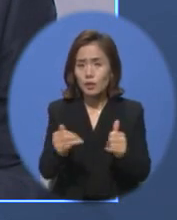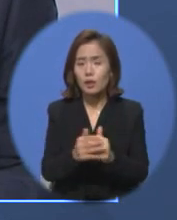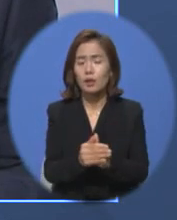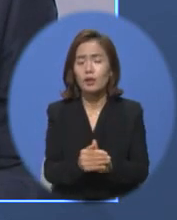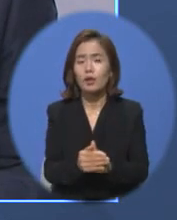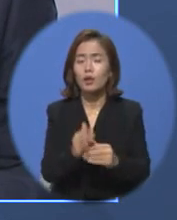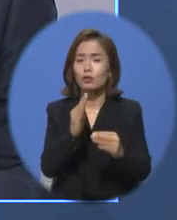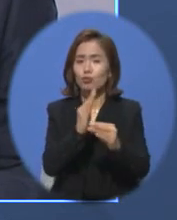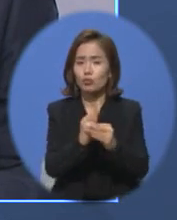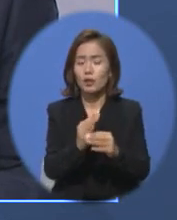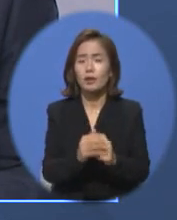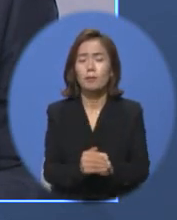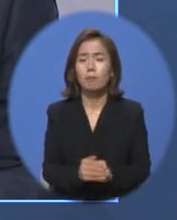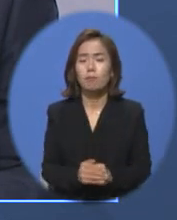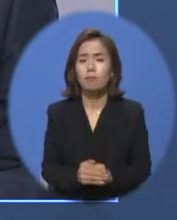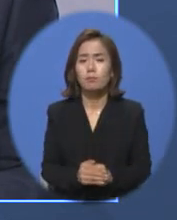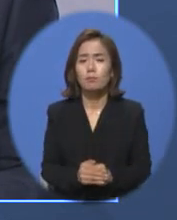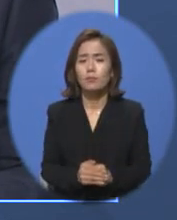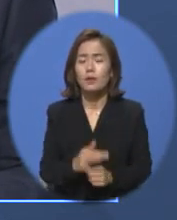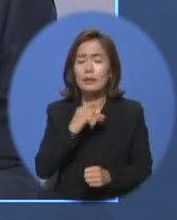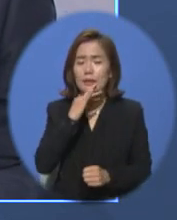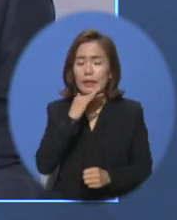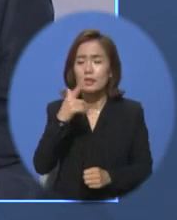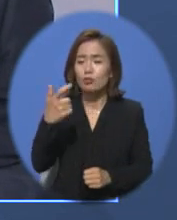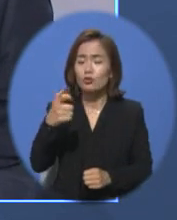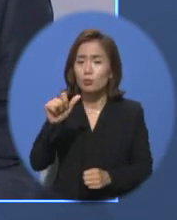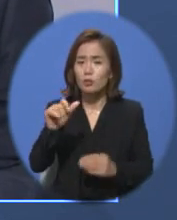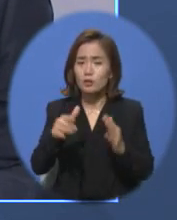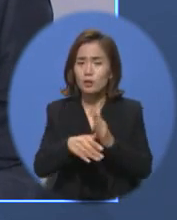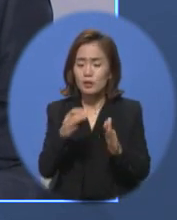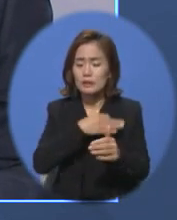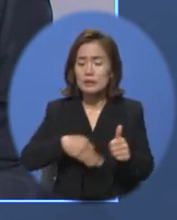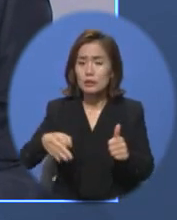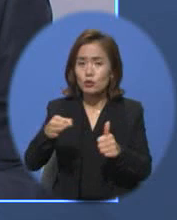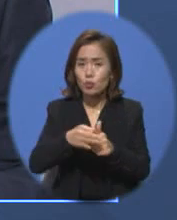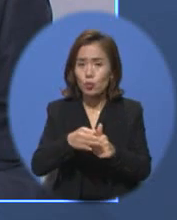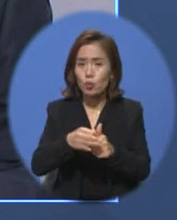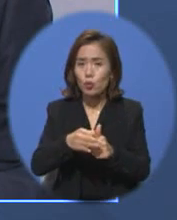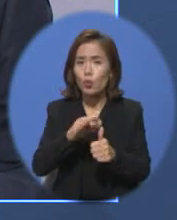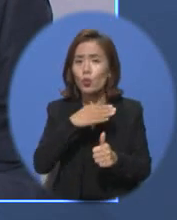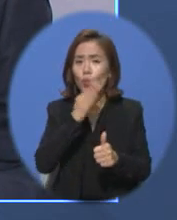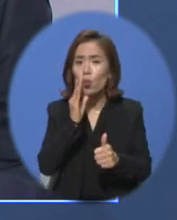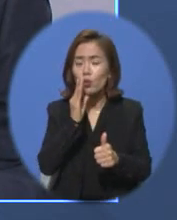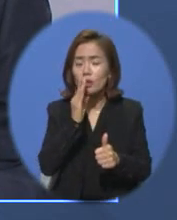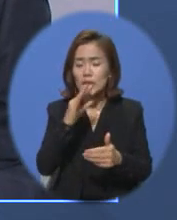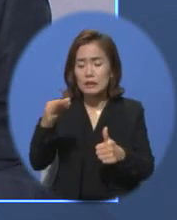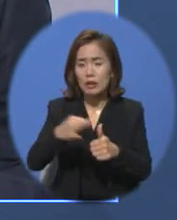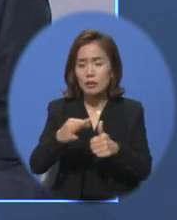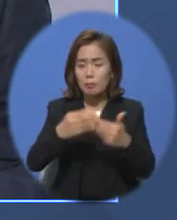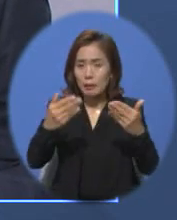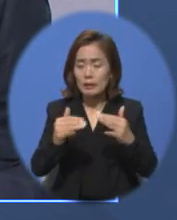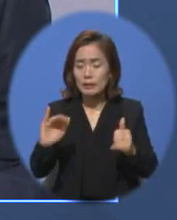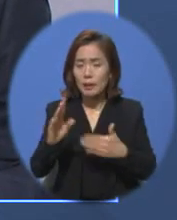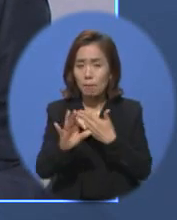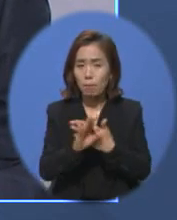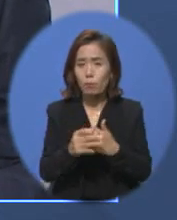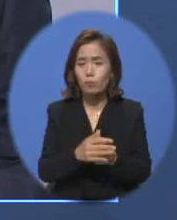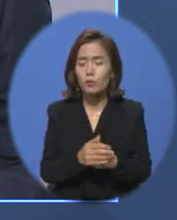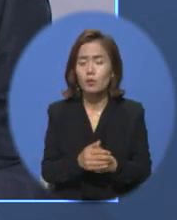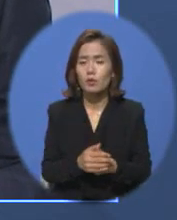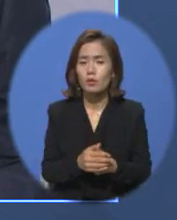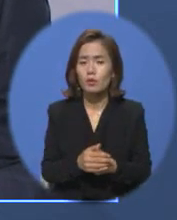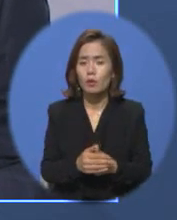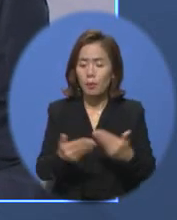생활보장 수급자들중65세가되어 기본연금을